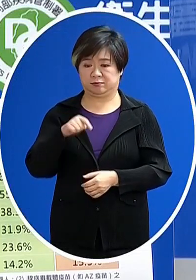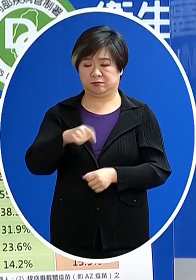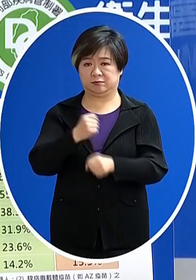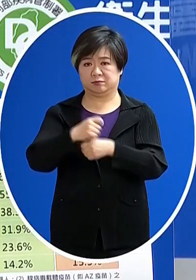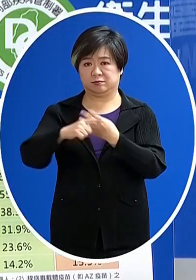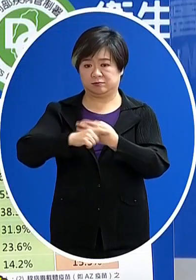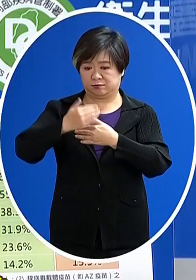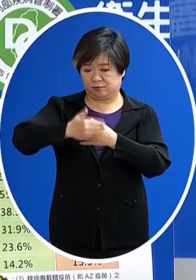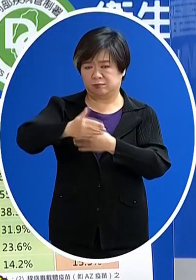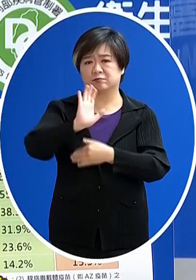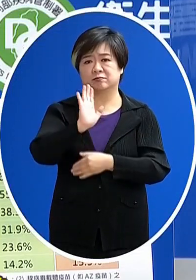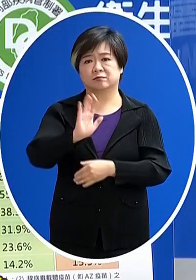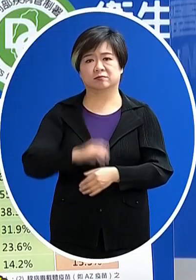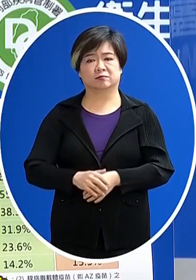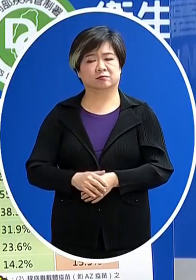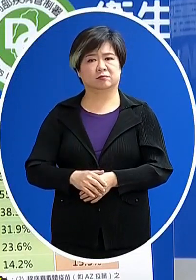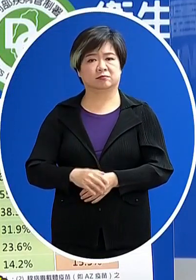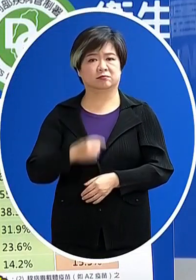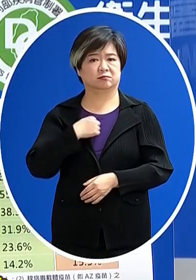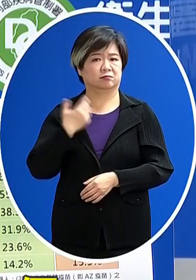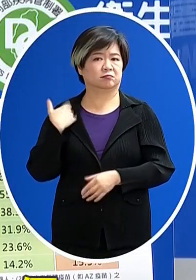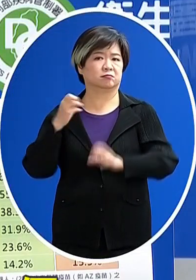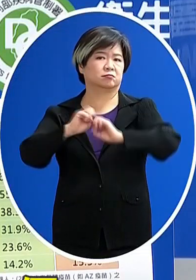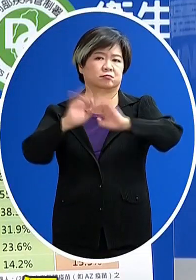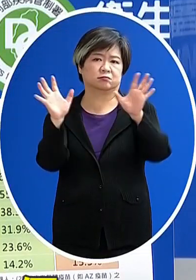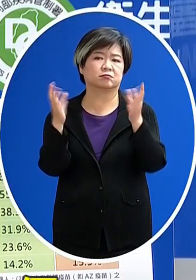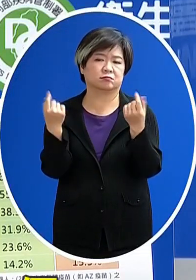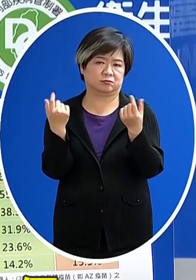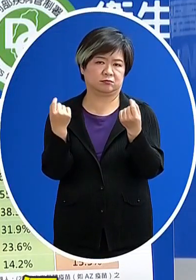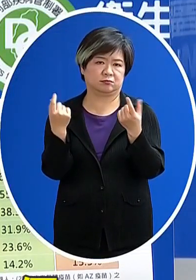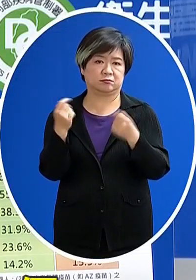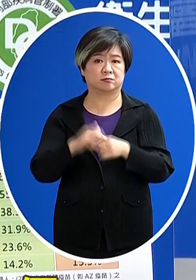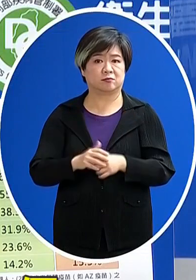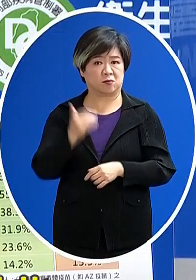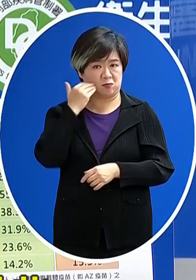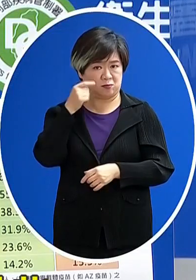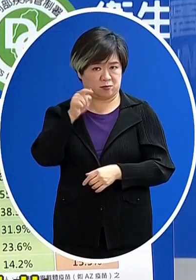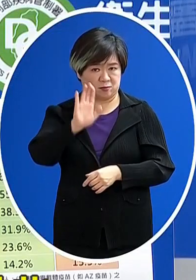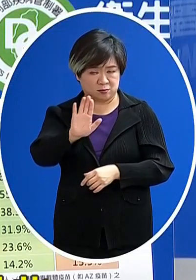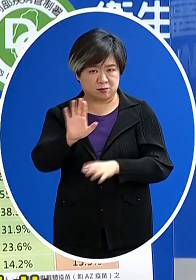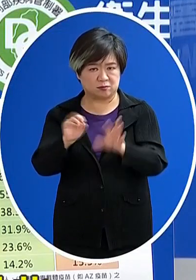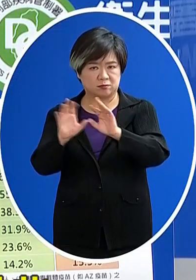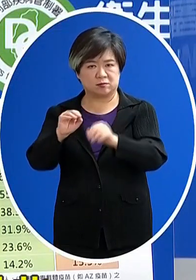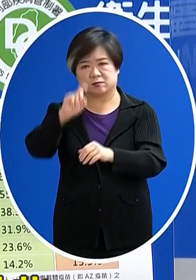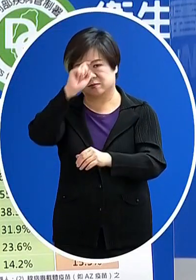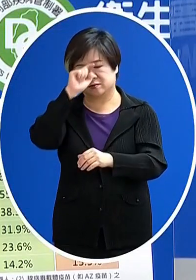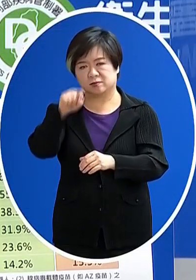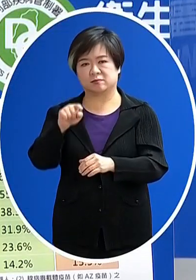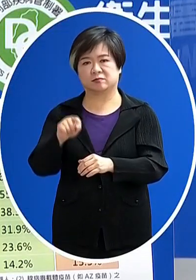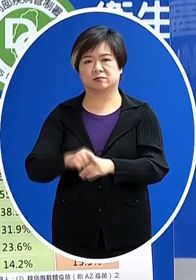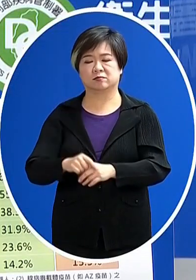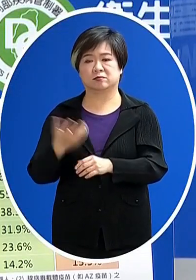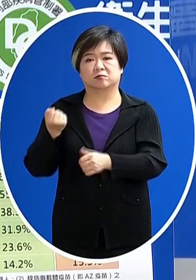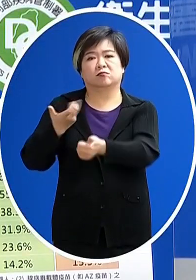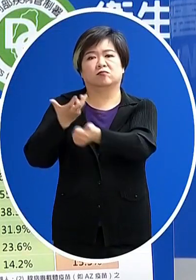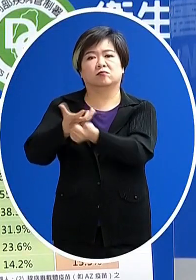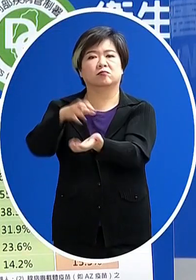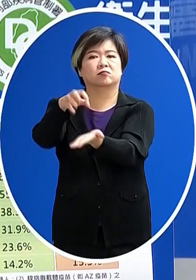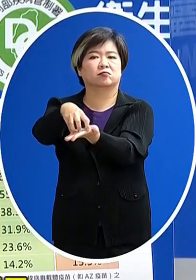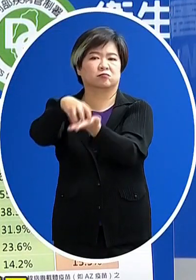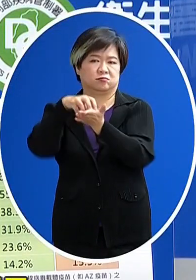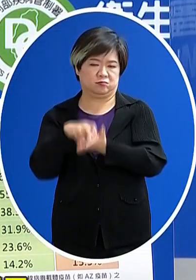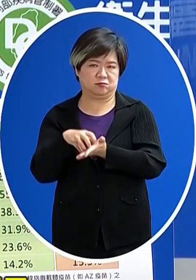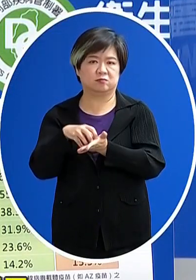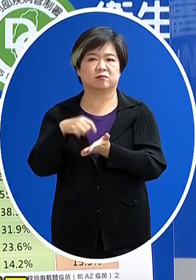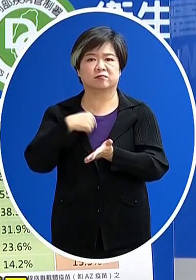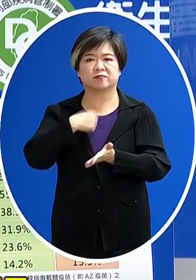序在，就跟大家报告一样，如果有，那你就第一个我们要求要有这些相关的授权的文件，我们才有